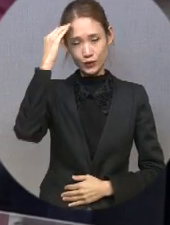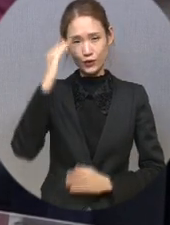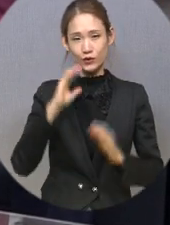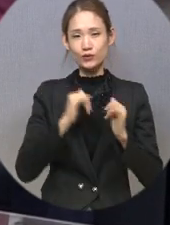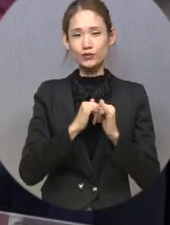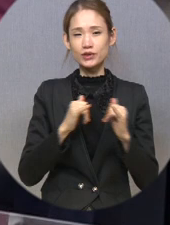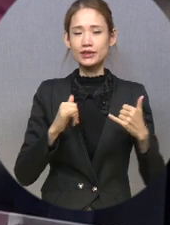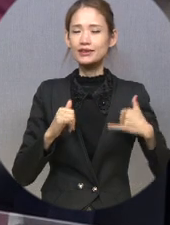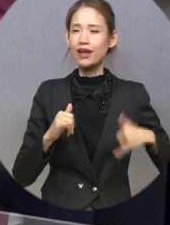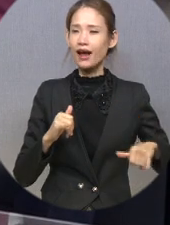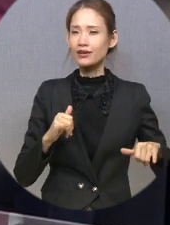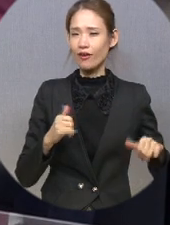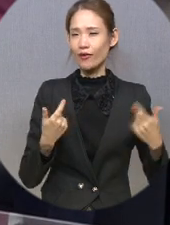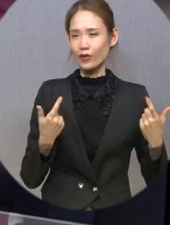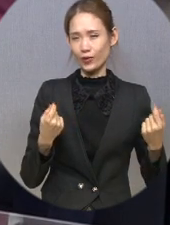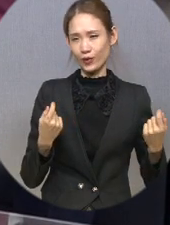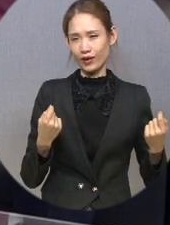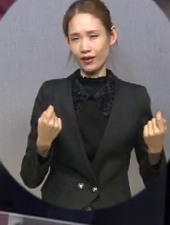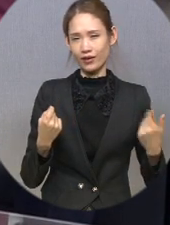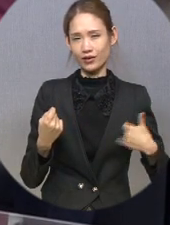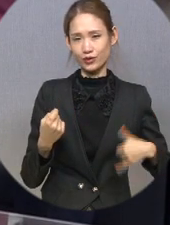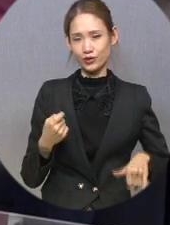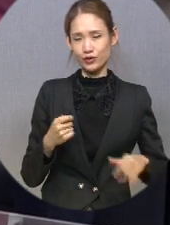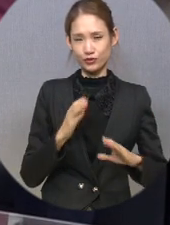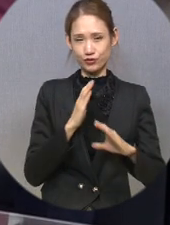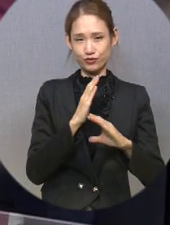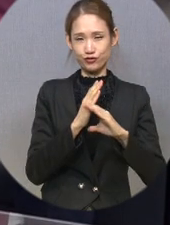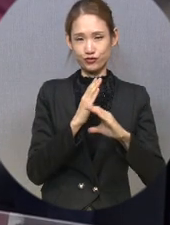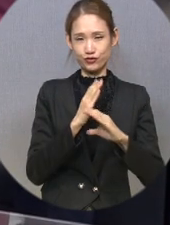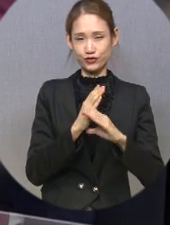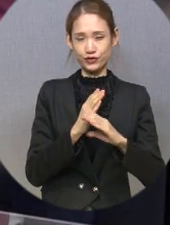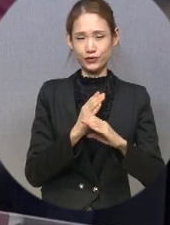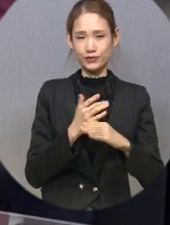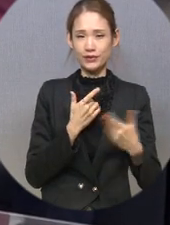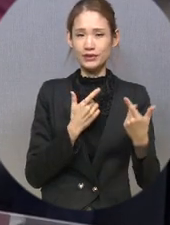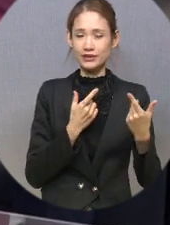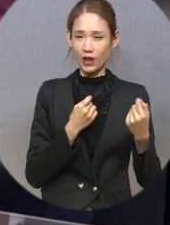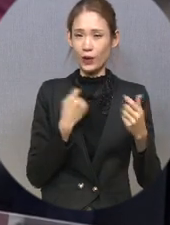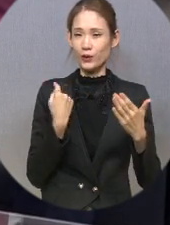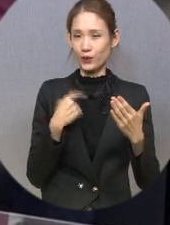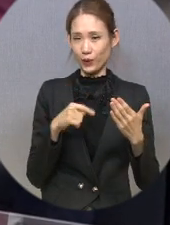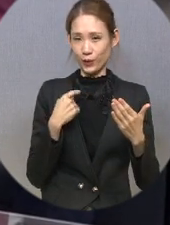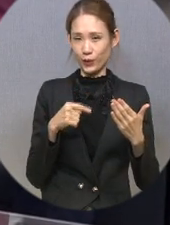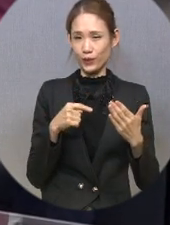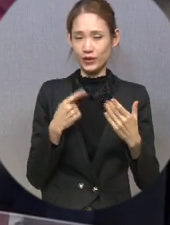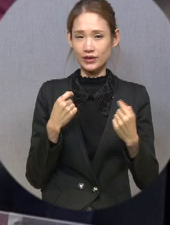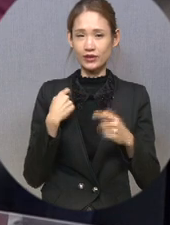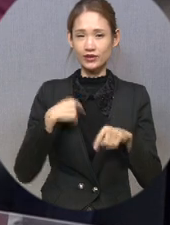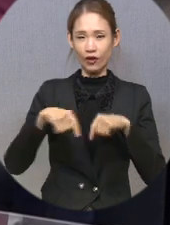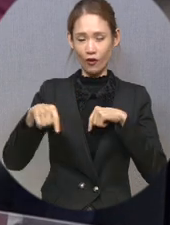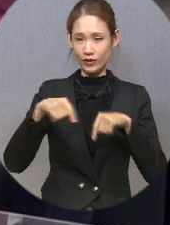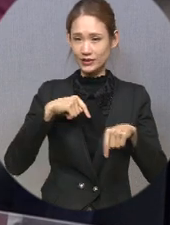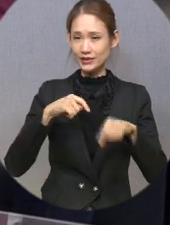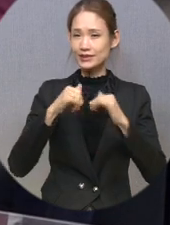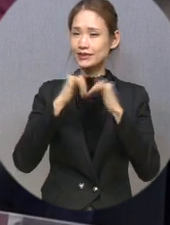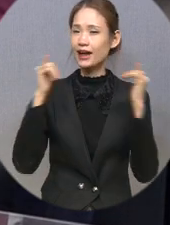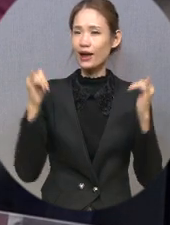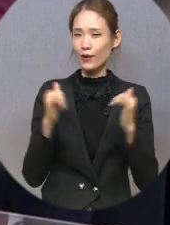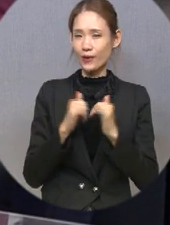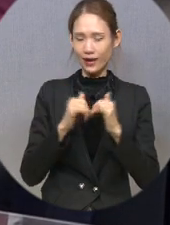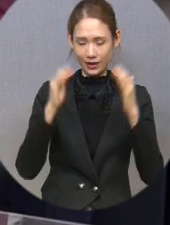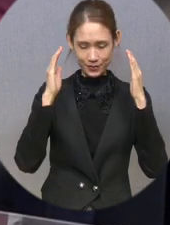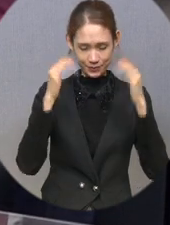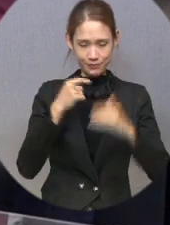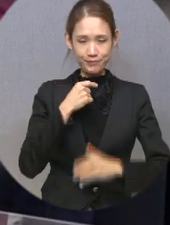자녀들 아니겠습니까? 그런 국민들이 중심이 되는 그런 교육, 그런 정치, 그런 사회를